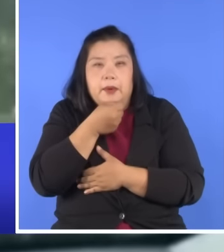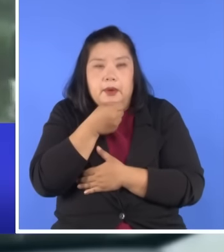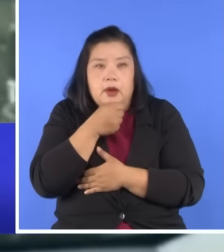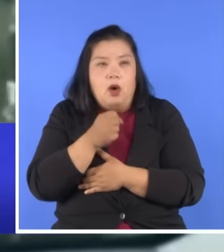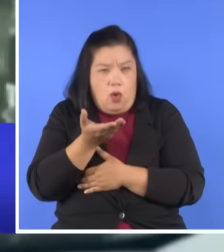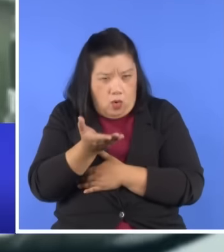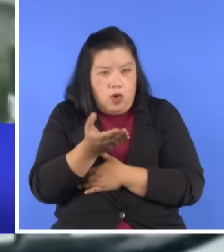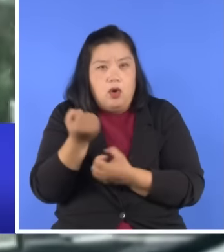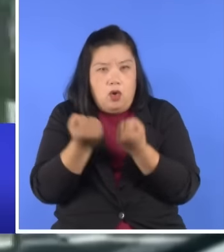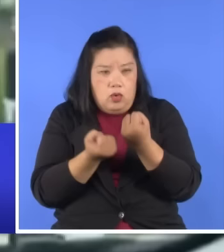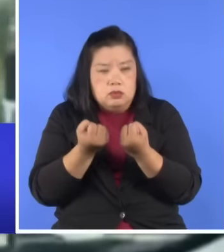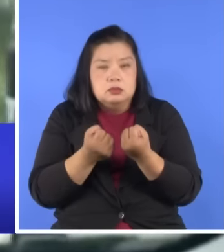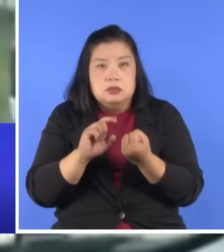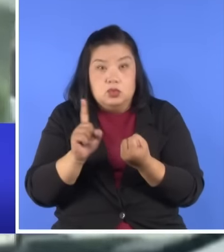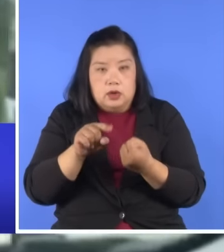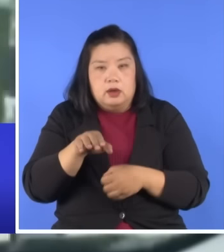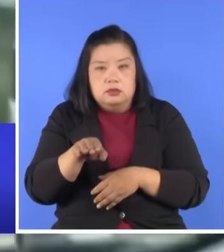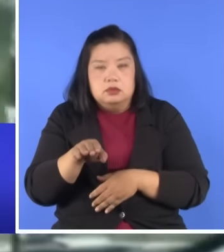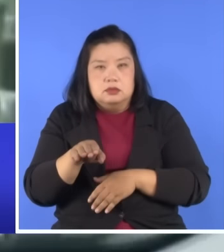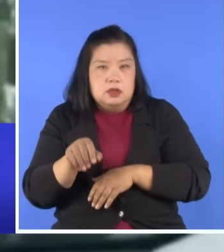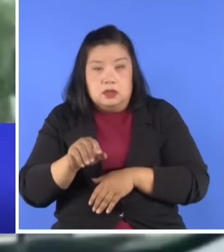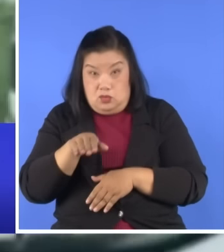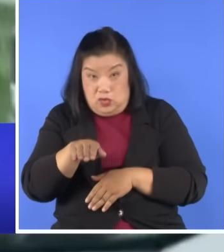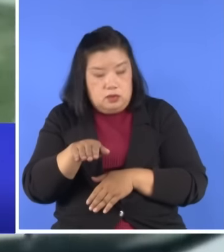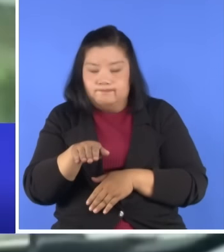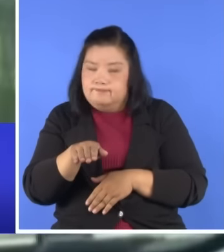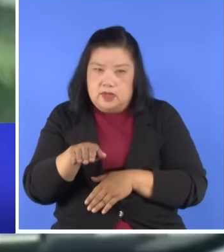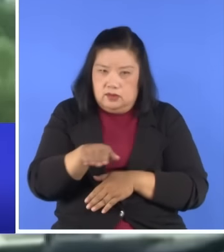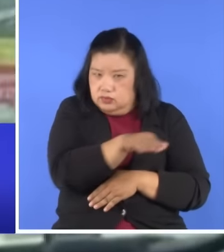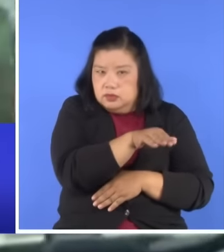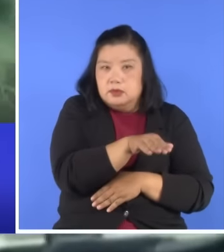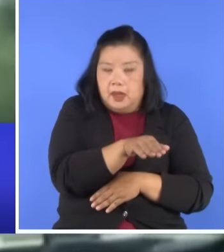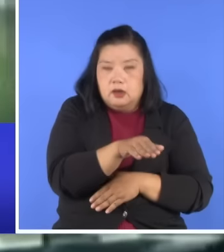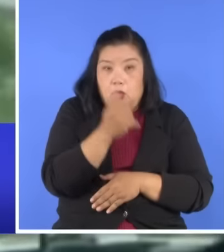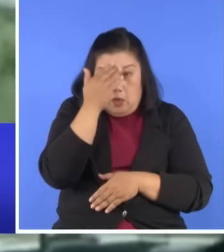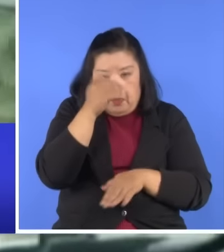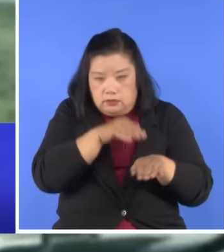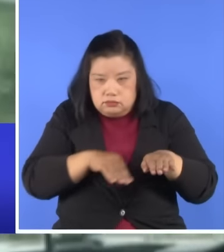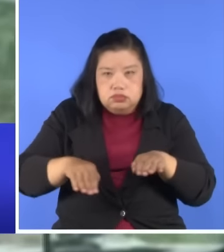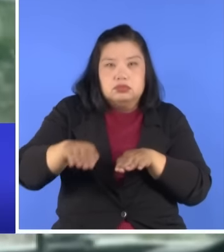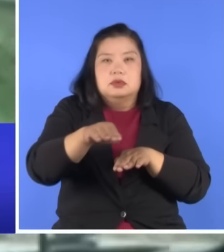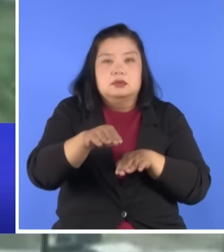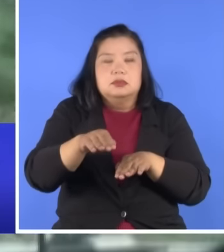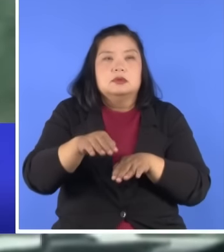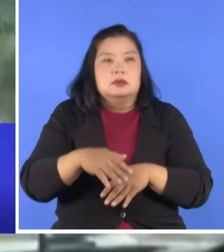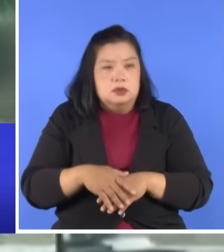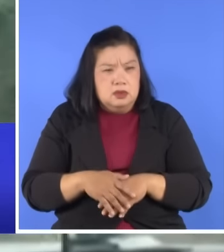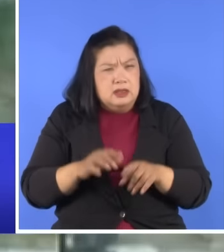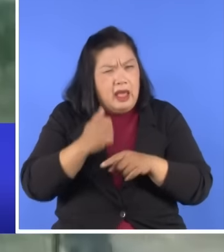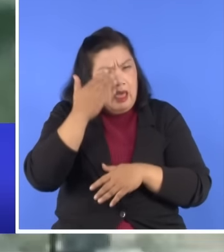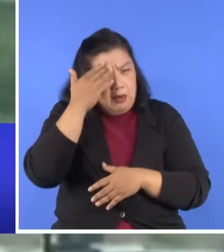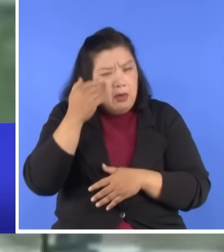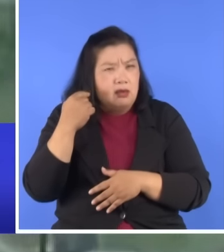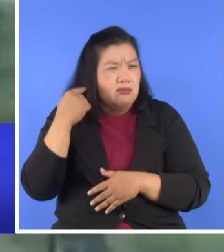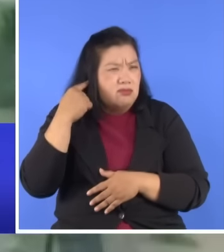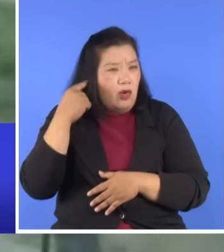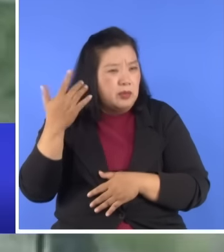ซ้ายหน่อยครับสันนิษฐานว่าหูหนวกครับเออเป็นอะไรเไม่ได้ยินหรอพไม่ได้ยินเหรือว่าเปิดเพลงดังหรอหรือว่าคยโทร์รู้สนสว่าหูหนวก